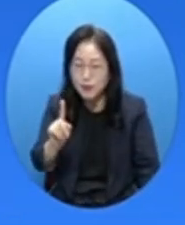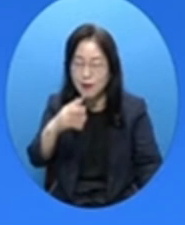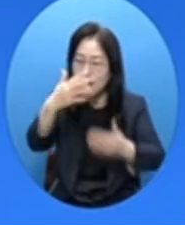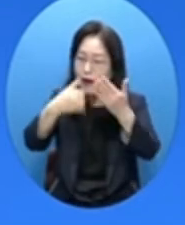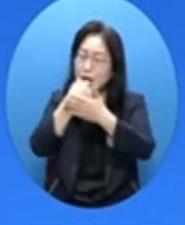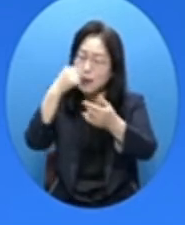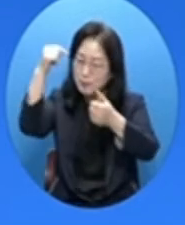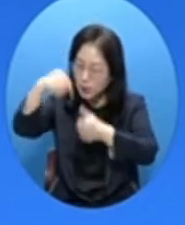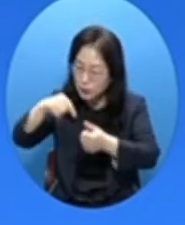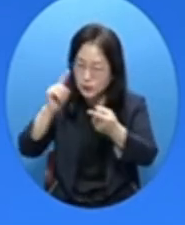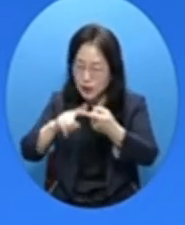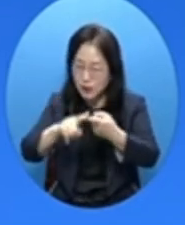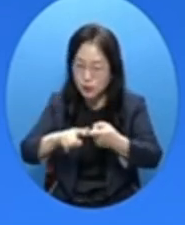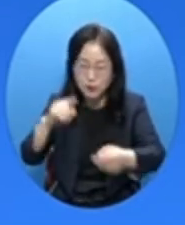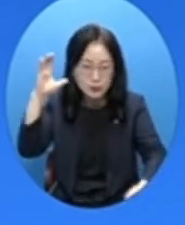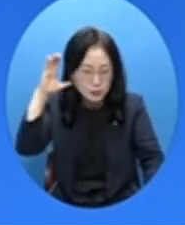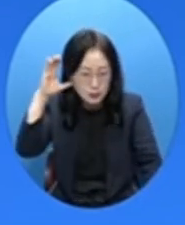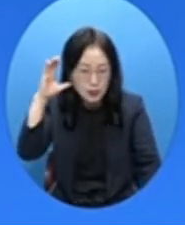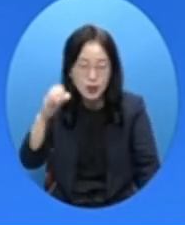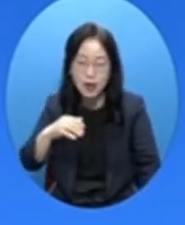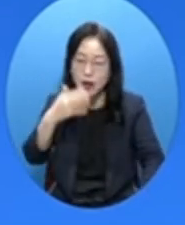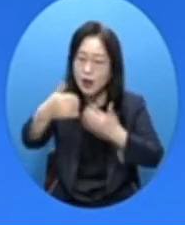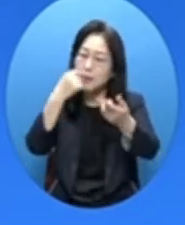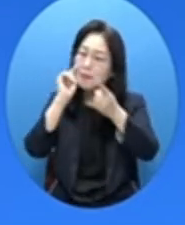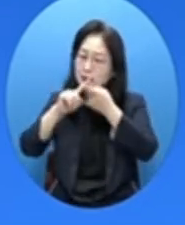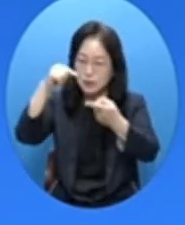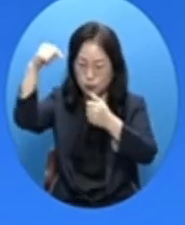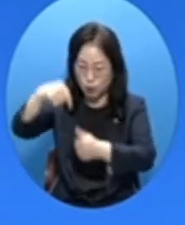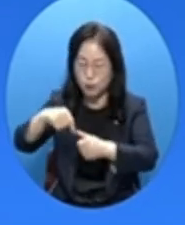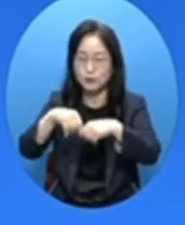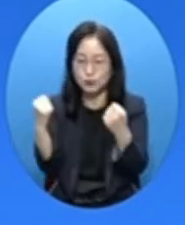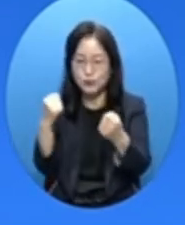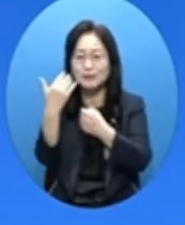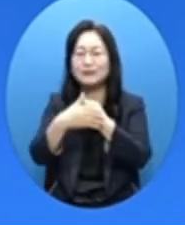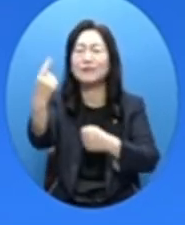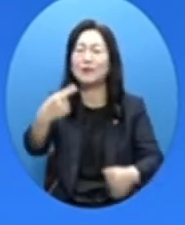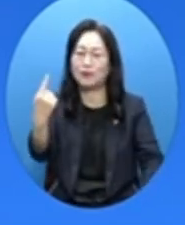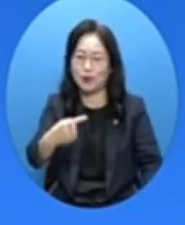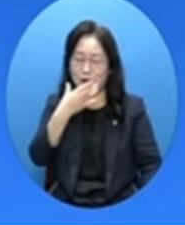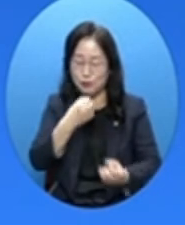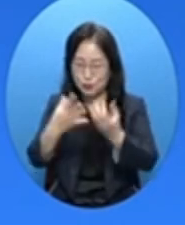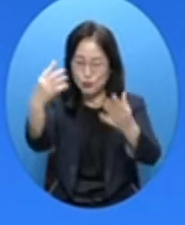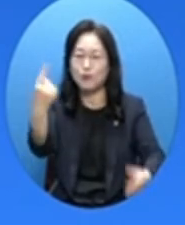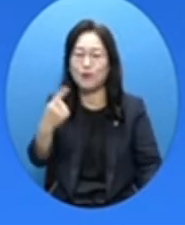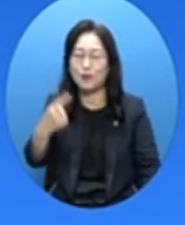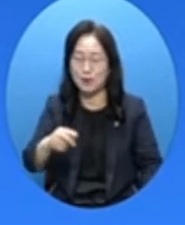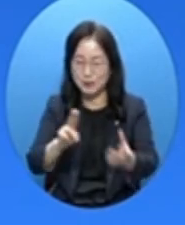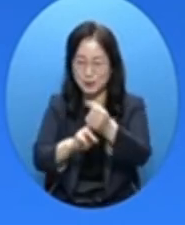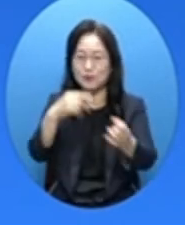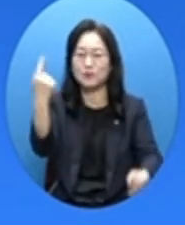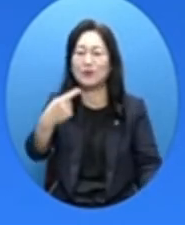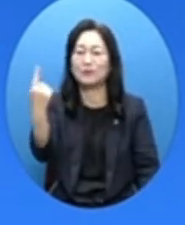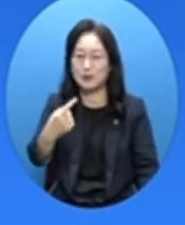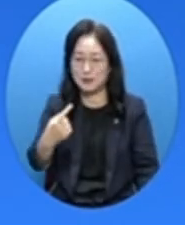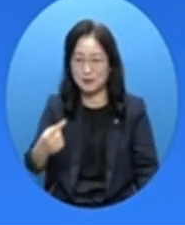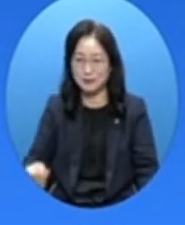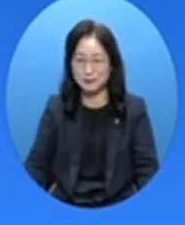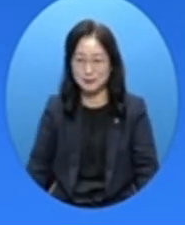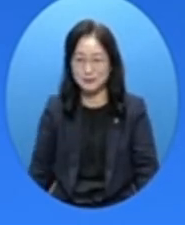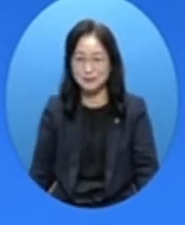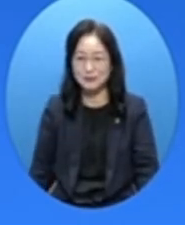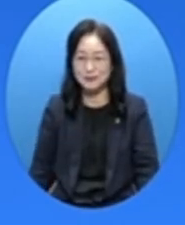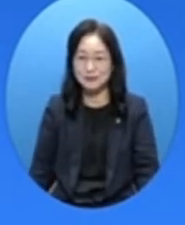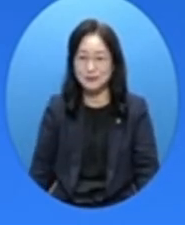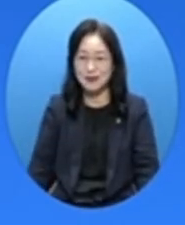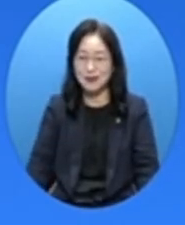하나님의 명령에 귀를 기울이고 미 명령에 순종하면 은혜가 임합니다 축복 임합니다 기적 임하게 되는 것입니다 세상의